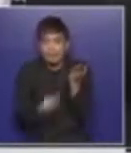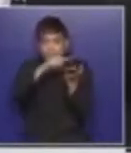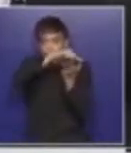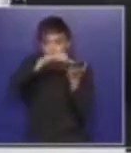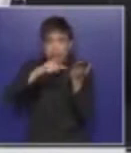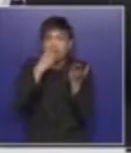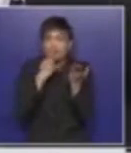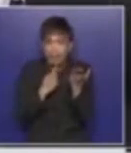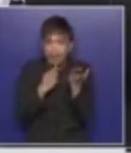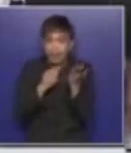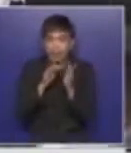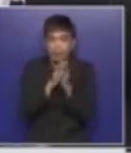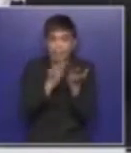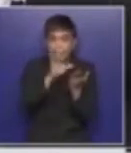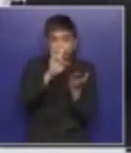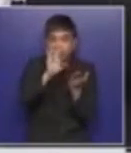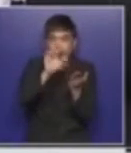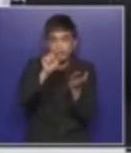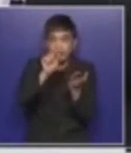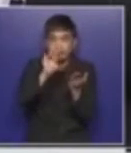หัวหน้า722